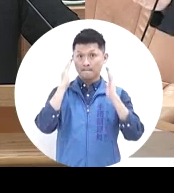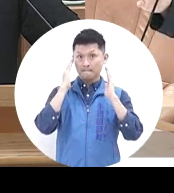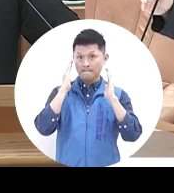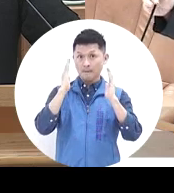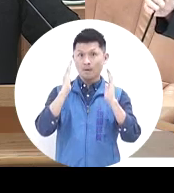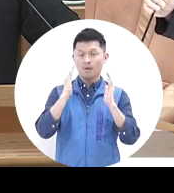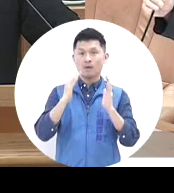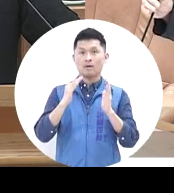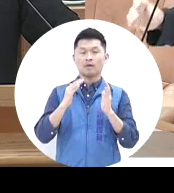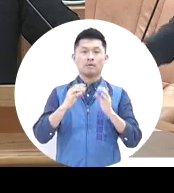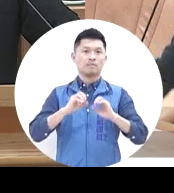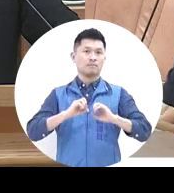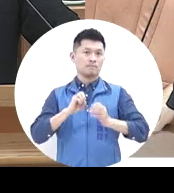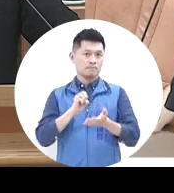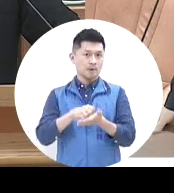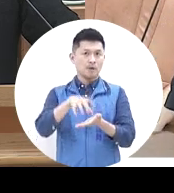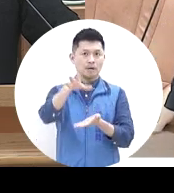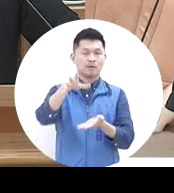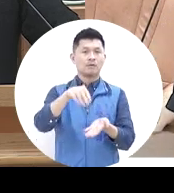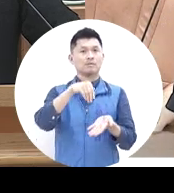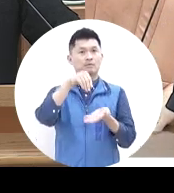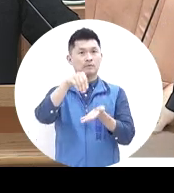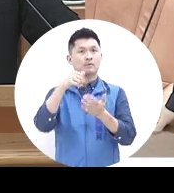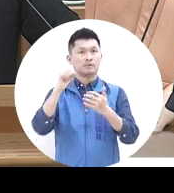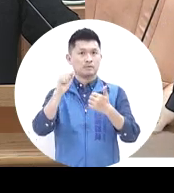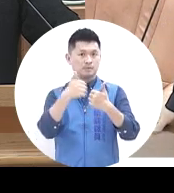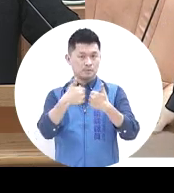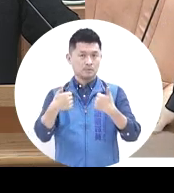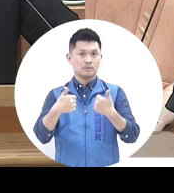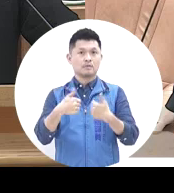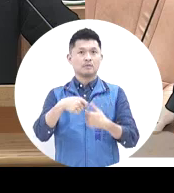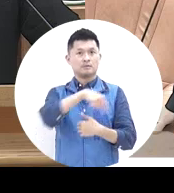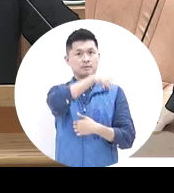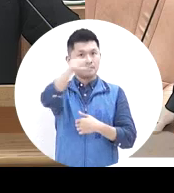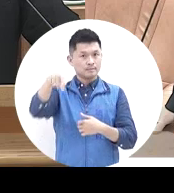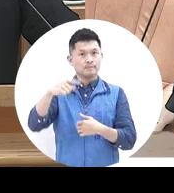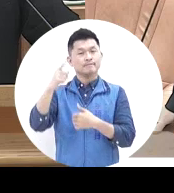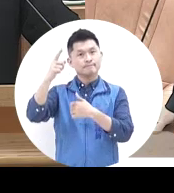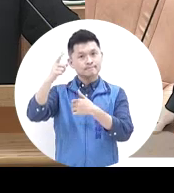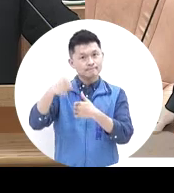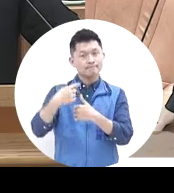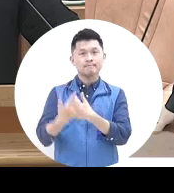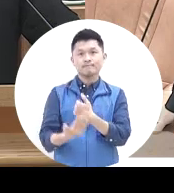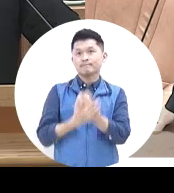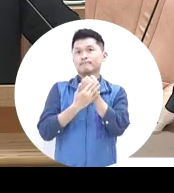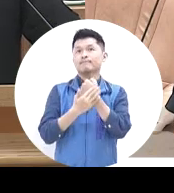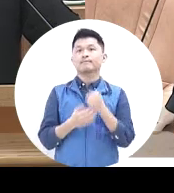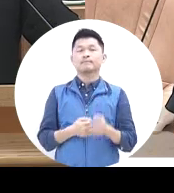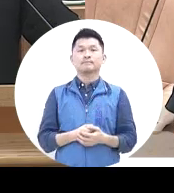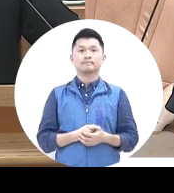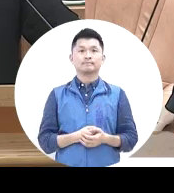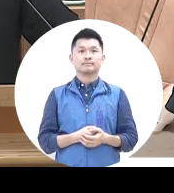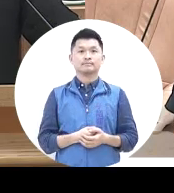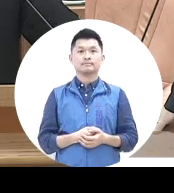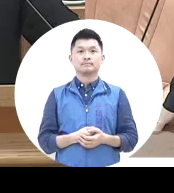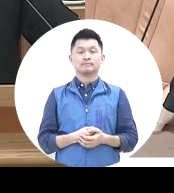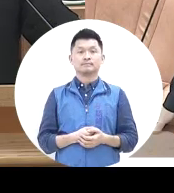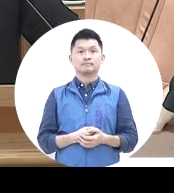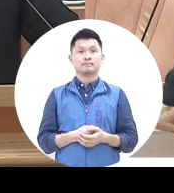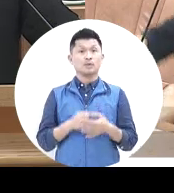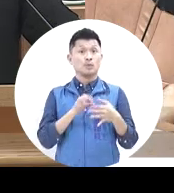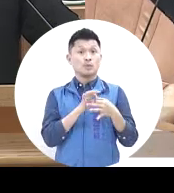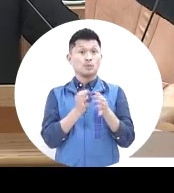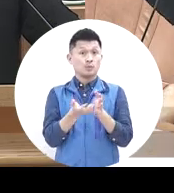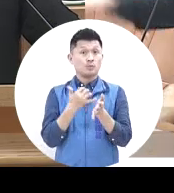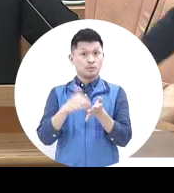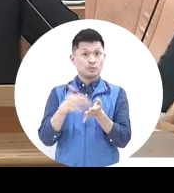方式来报给议会，让议会给我们多多的支持。 是，那请教有相关的预算